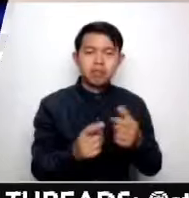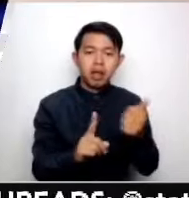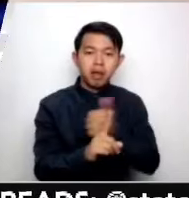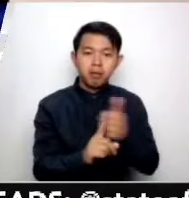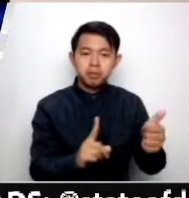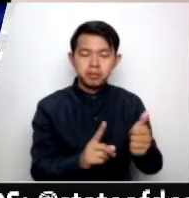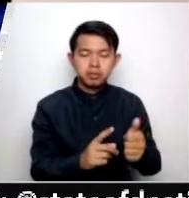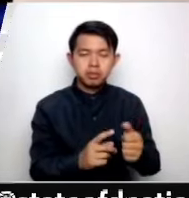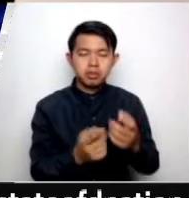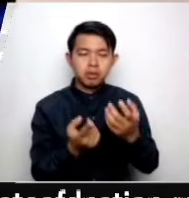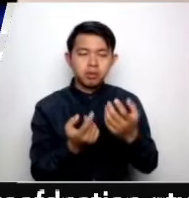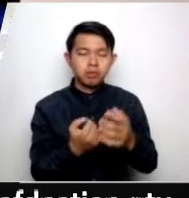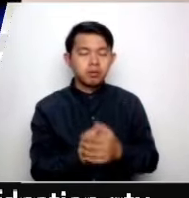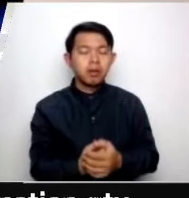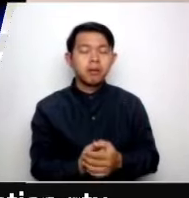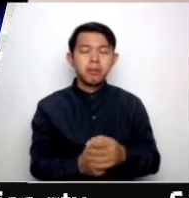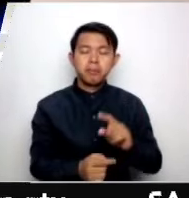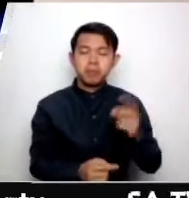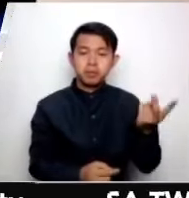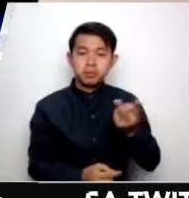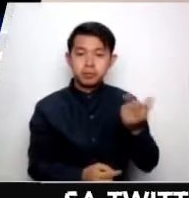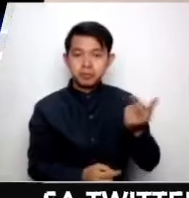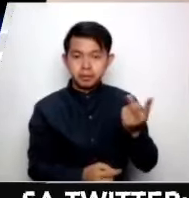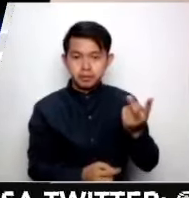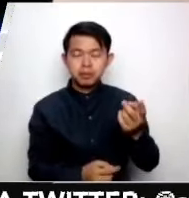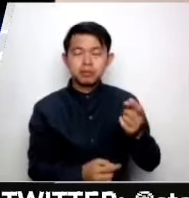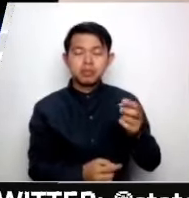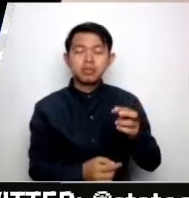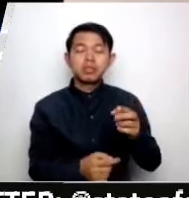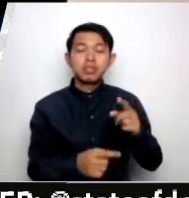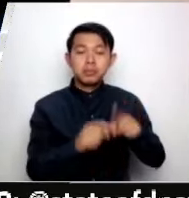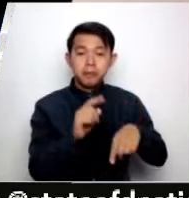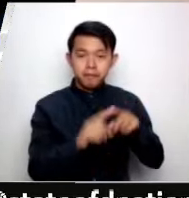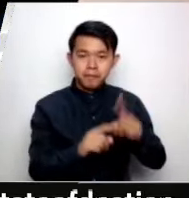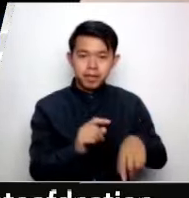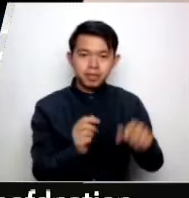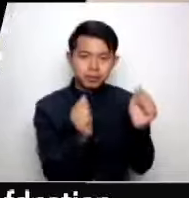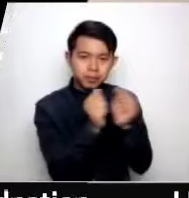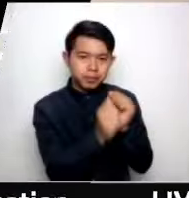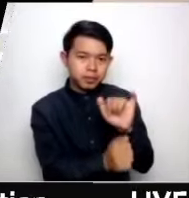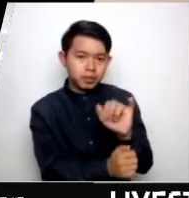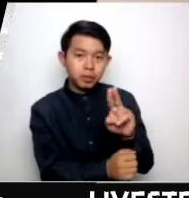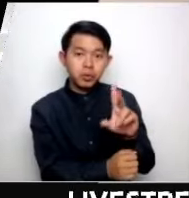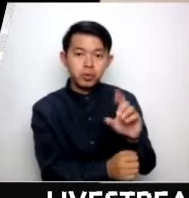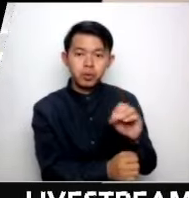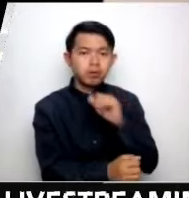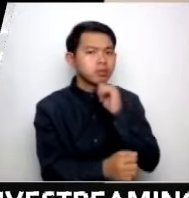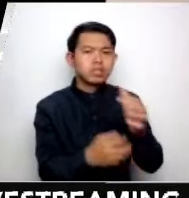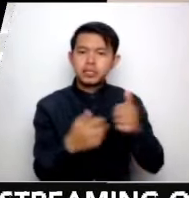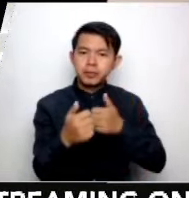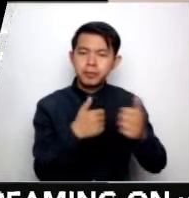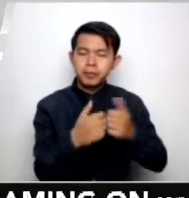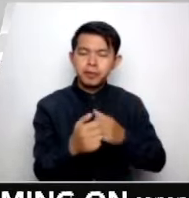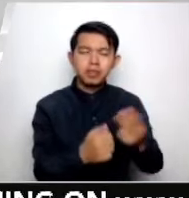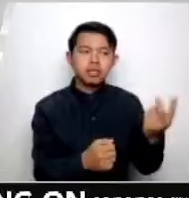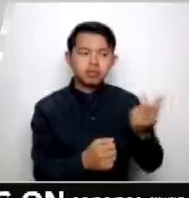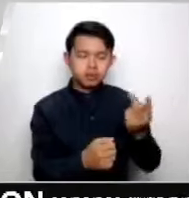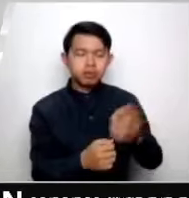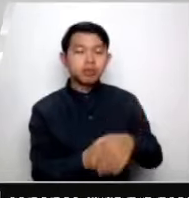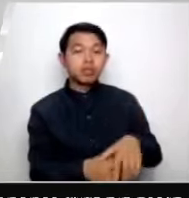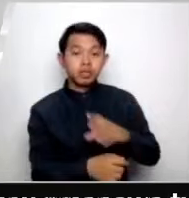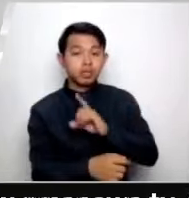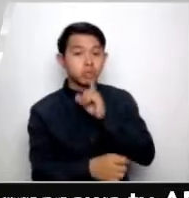matagal na silang magkaibigan ni yulo Hindi raw sila magkak kompetensya at malalim ang respeto niya rito